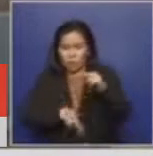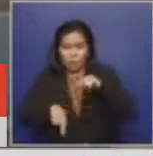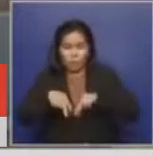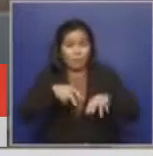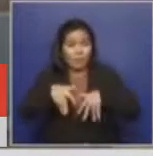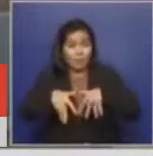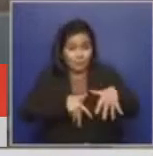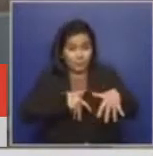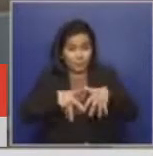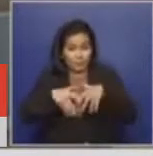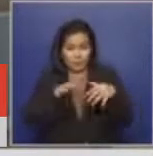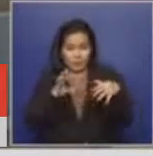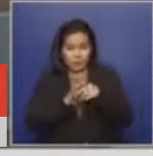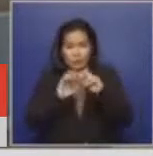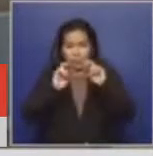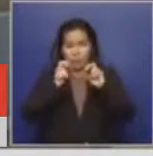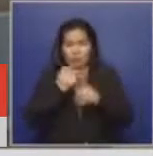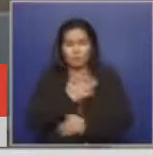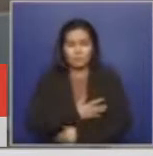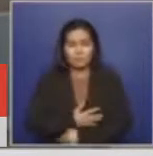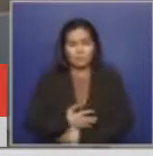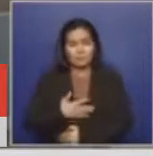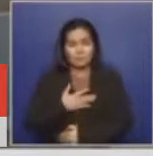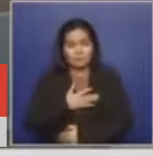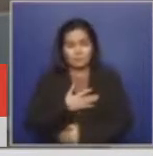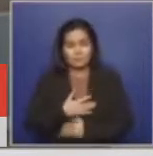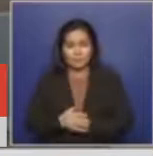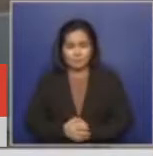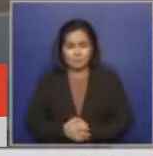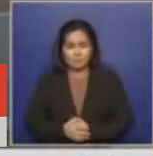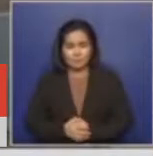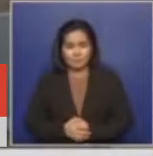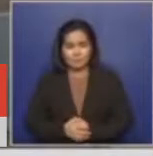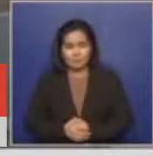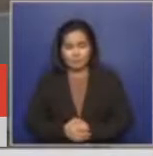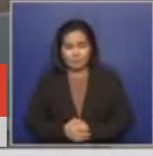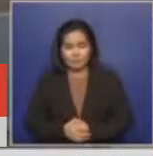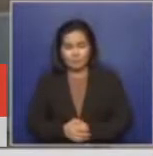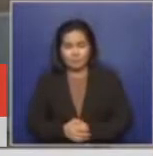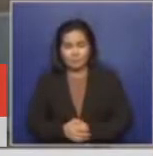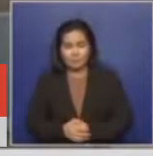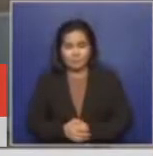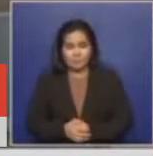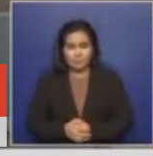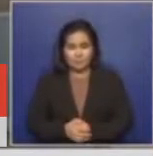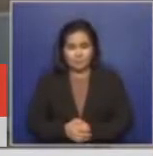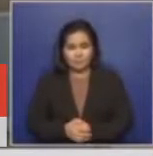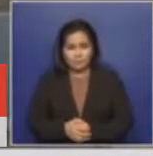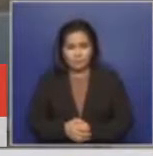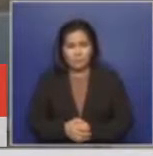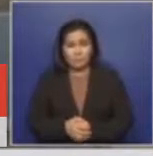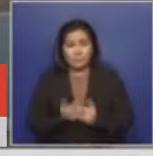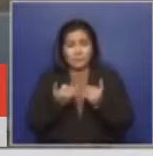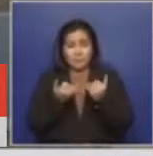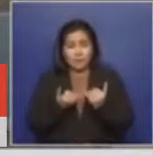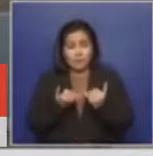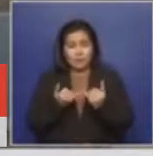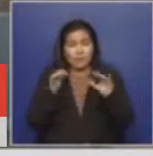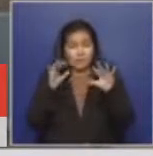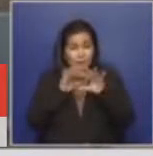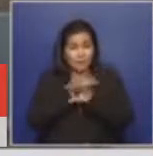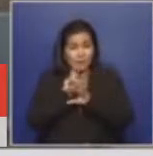ชนด้านสุขภาพนะครับซึ่งตอนนี้นะครับนำเรียนว่าเขาเป็นทหาร